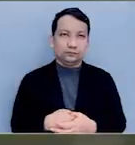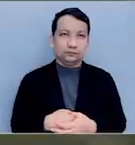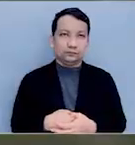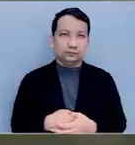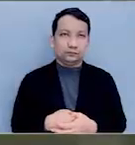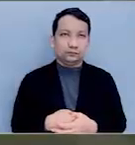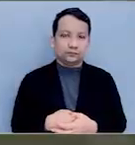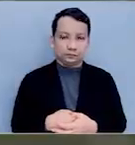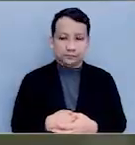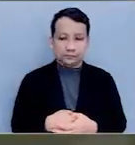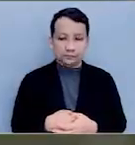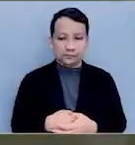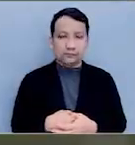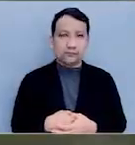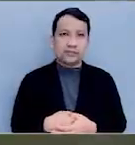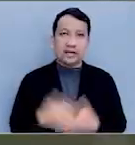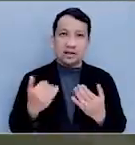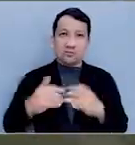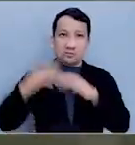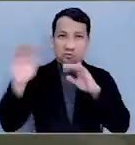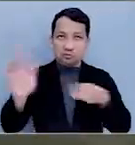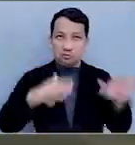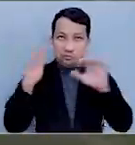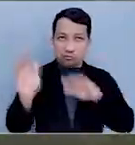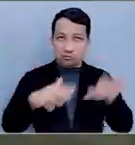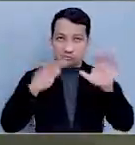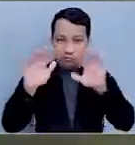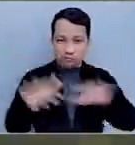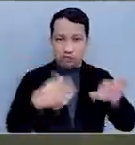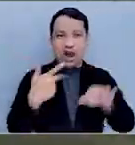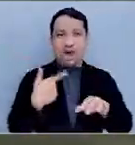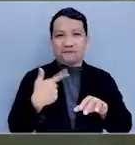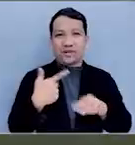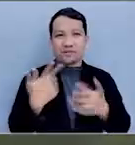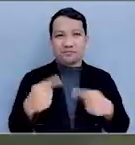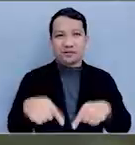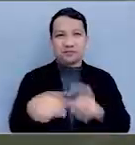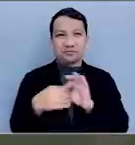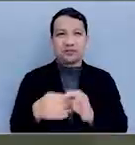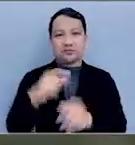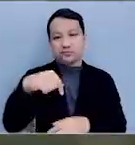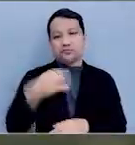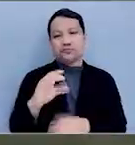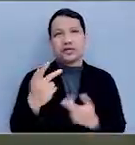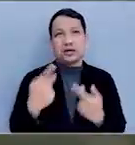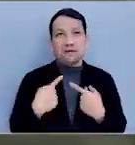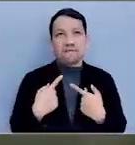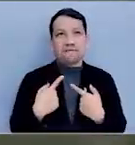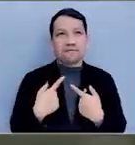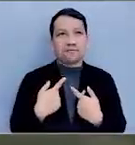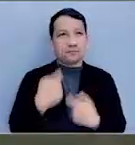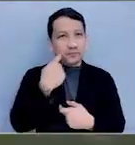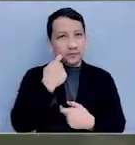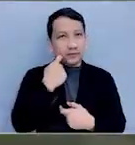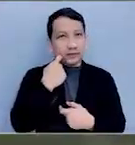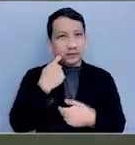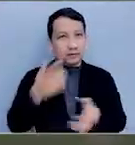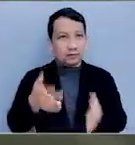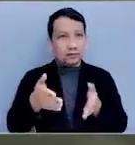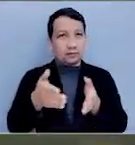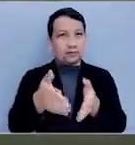Gretchen, hanggang sa mga oras dito ay pabungso-bungso pa rin yung naranasang pag-ulan dito sa bahagi ng Quezon City. Kung kanina hindi na madaraanan